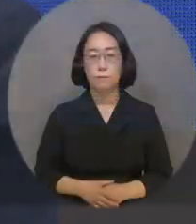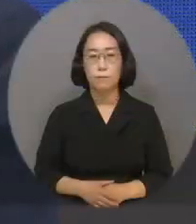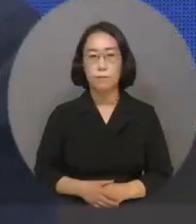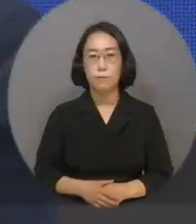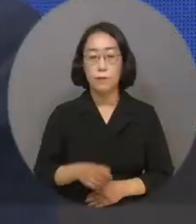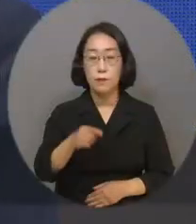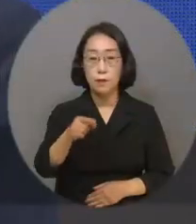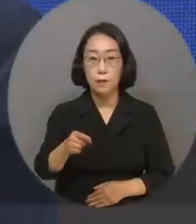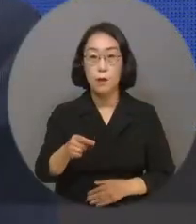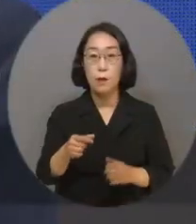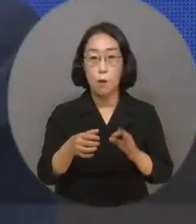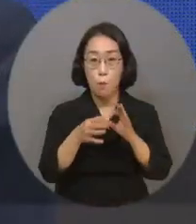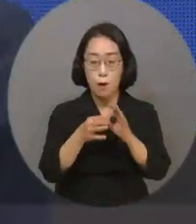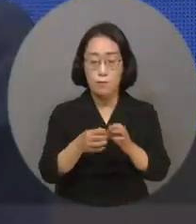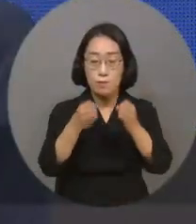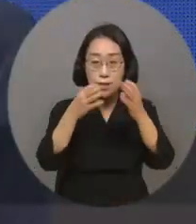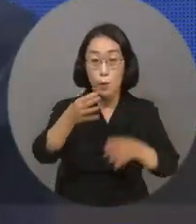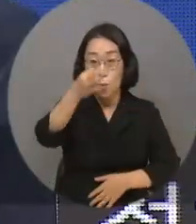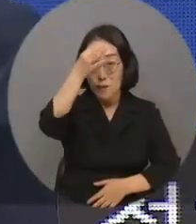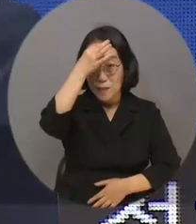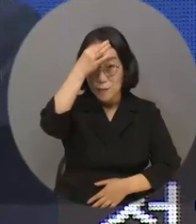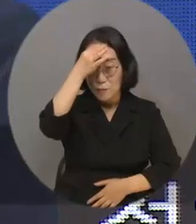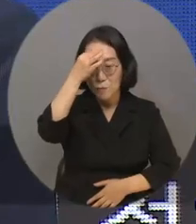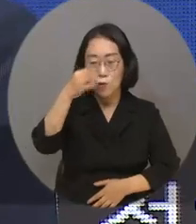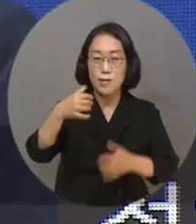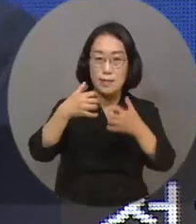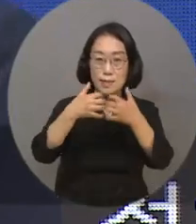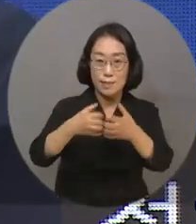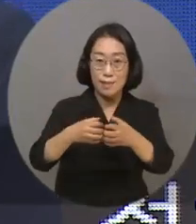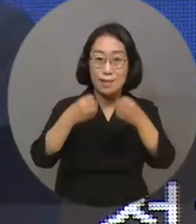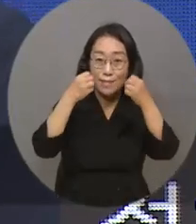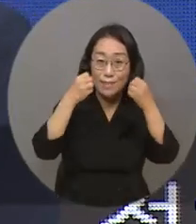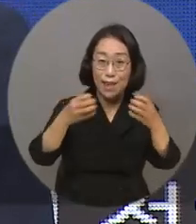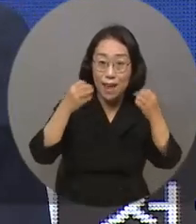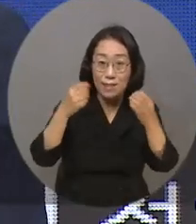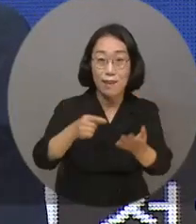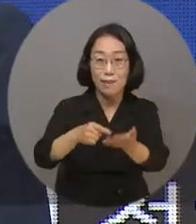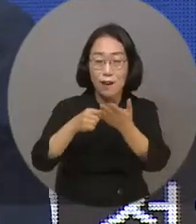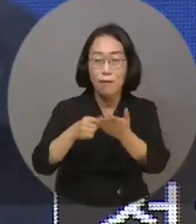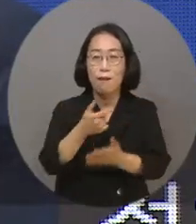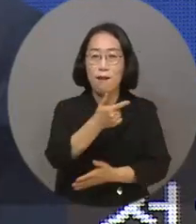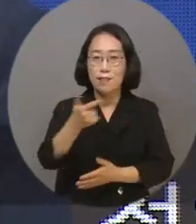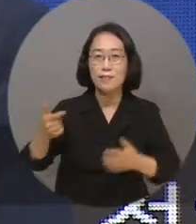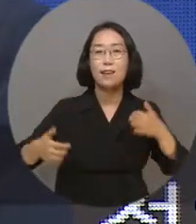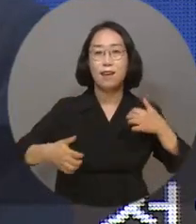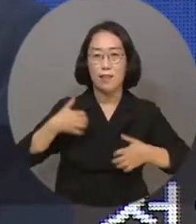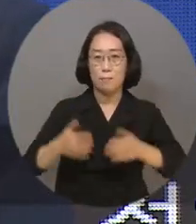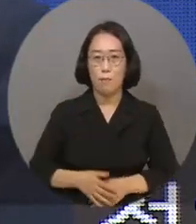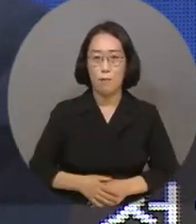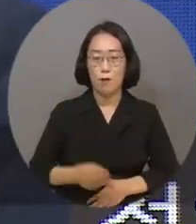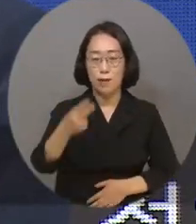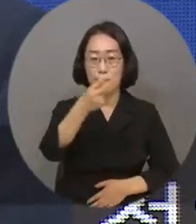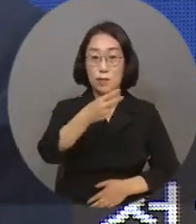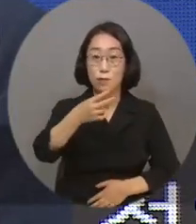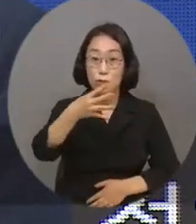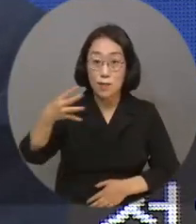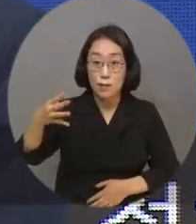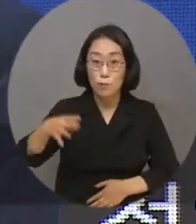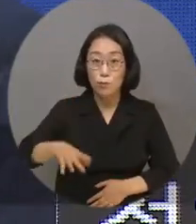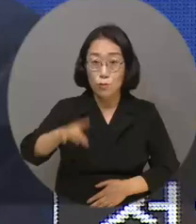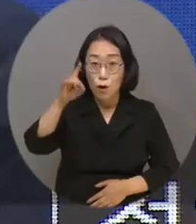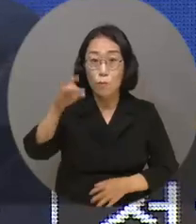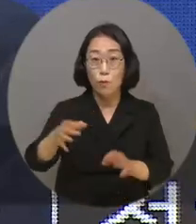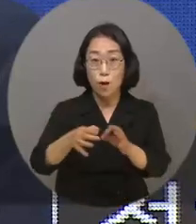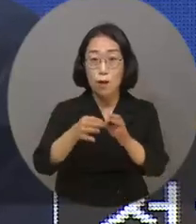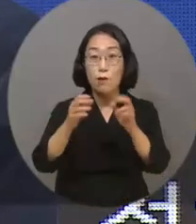보조공학기기 분야에서 새로운 기술과 제품들이 발전하고 있어서 매우 기쁘게 생각합니다. 2004년 보조공학기기